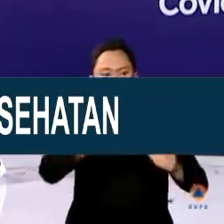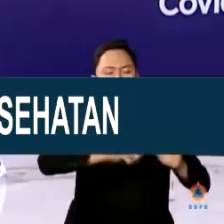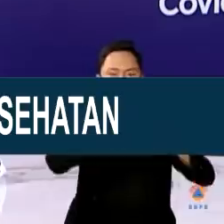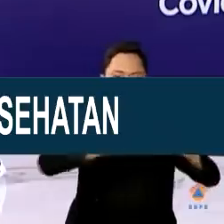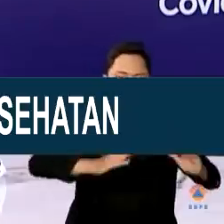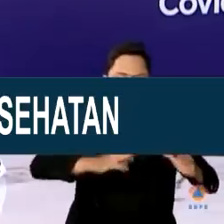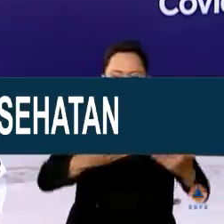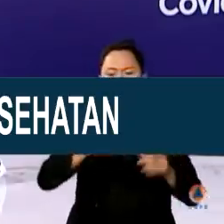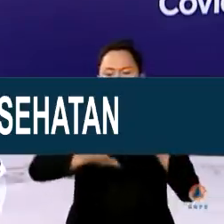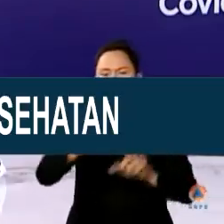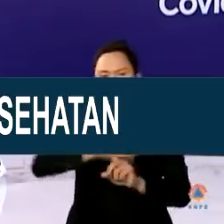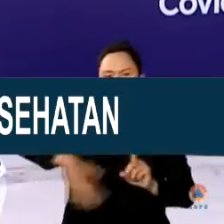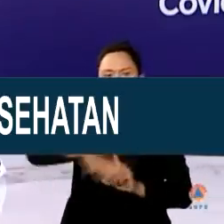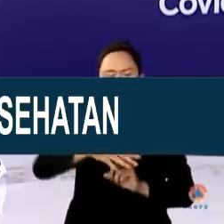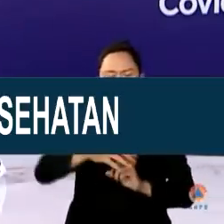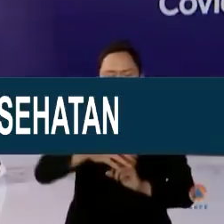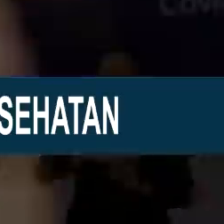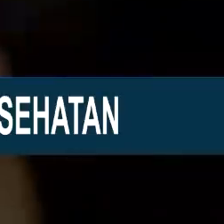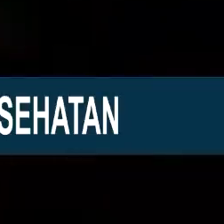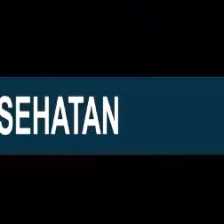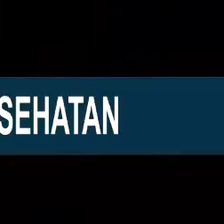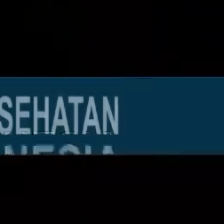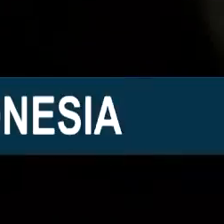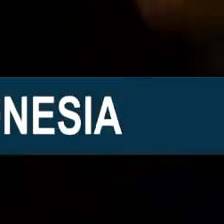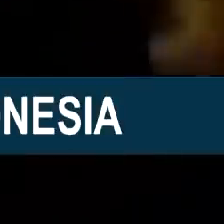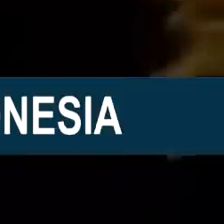orang yang berada di sekitar kita.